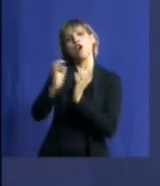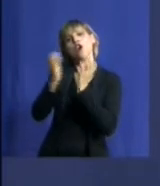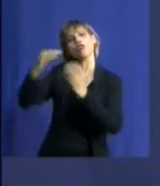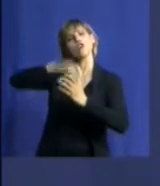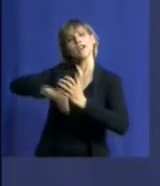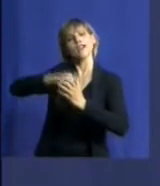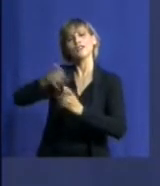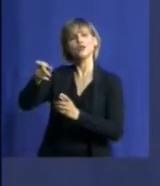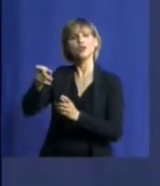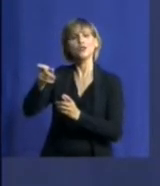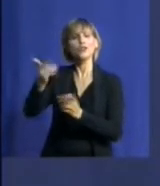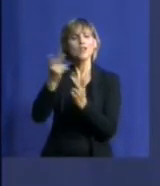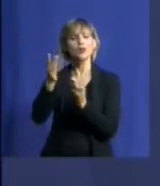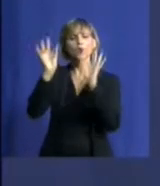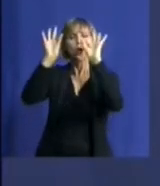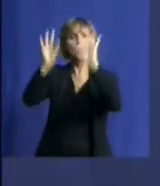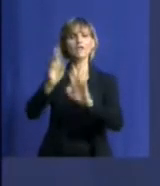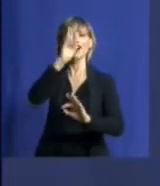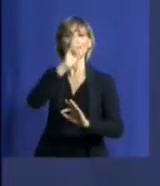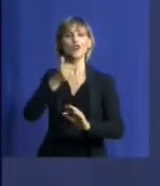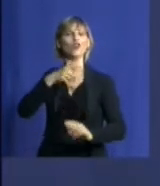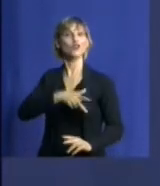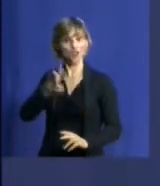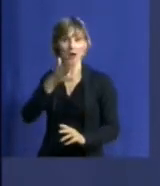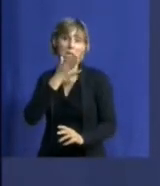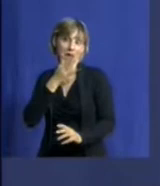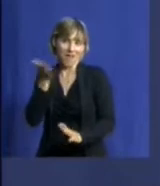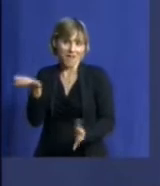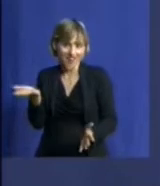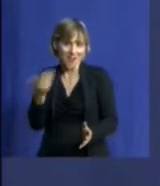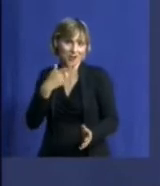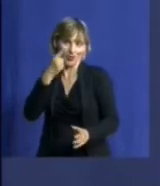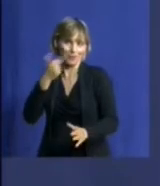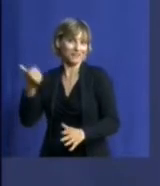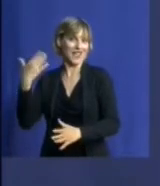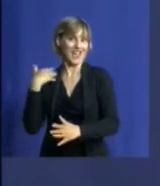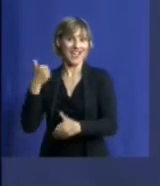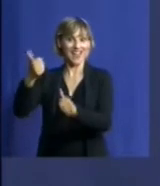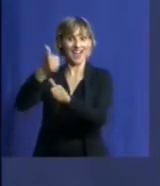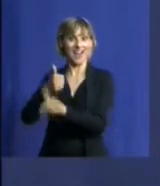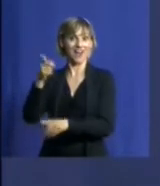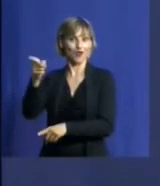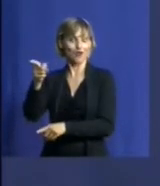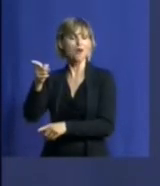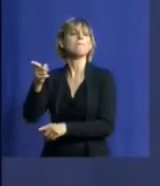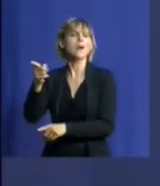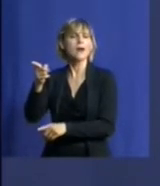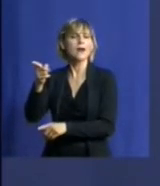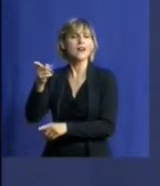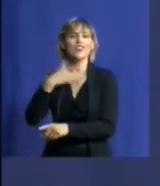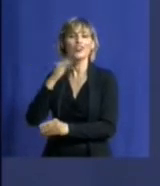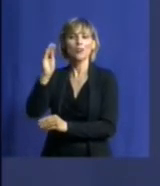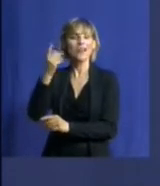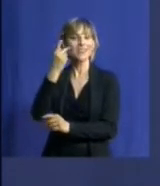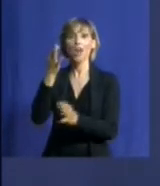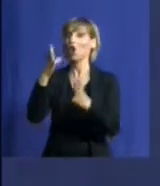capire perché sei arrivata, no, a questo ruolo sociale, che è anche un bel ruolo, no, che ricopri. E, quindi noi partiamo solitamente a